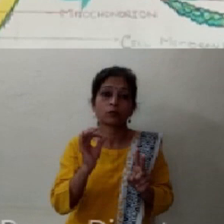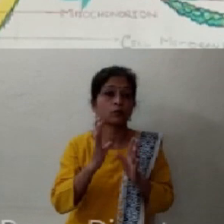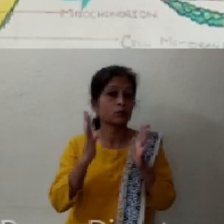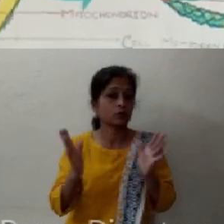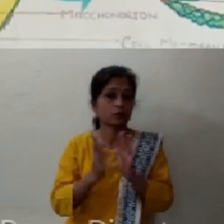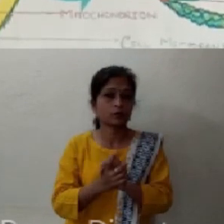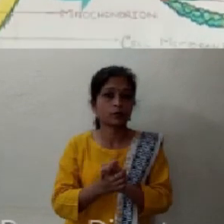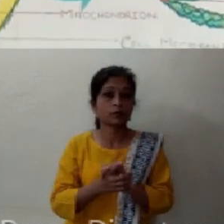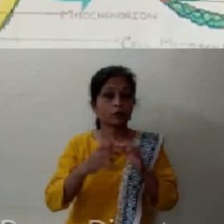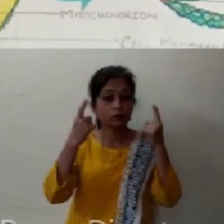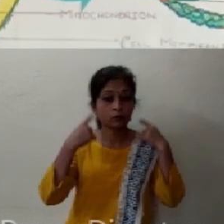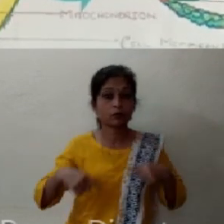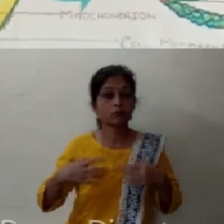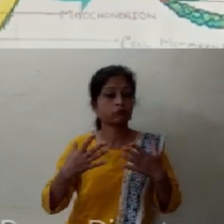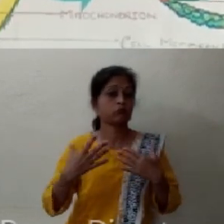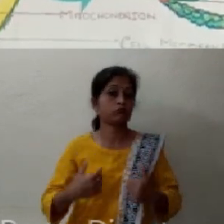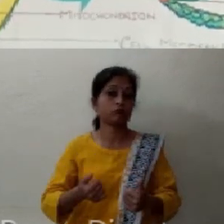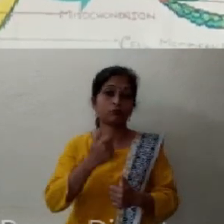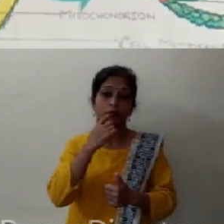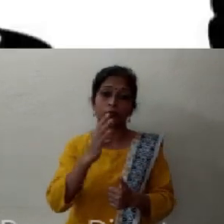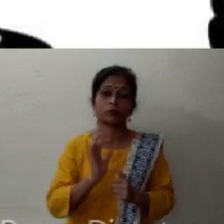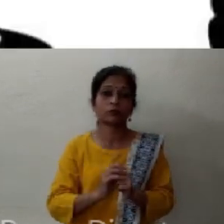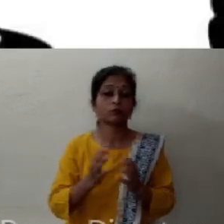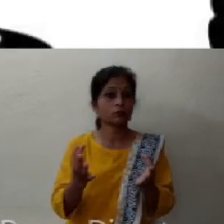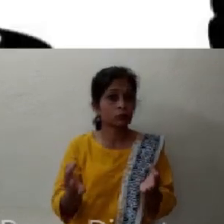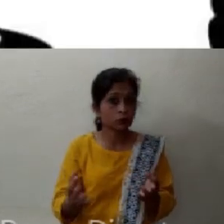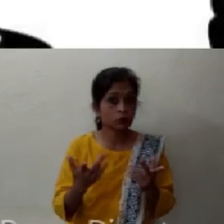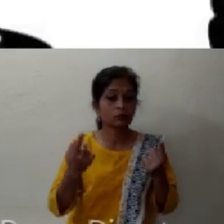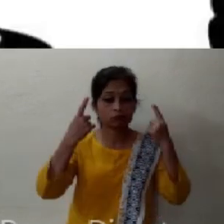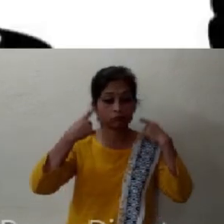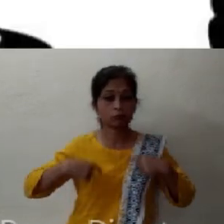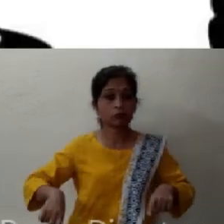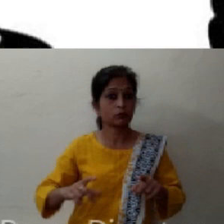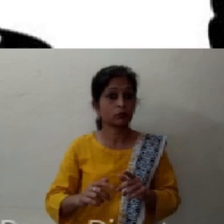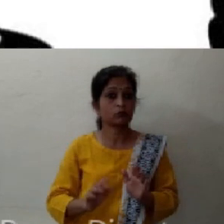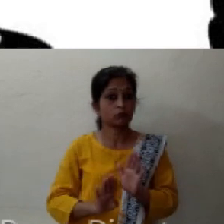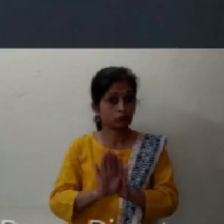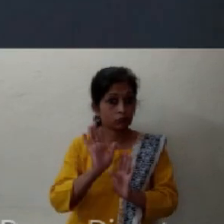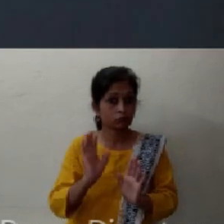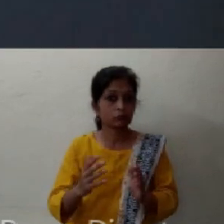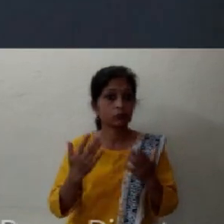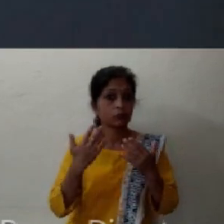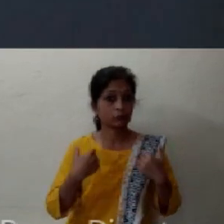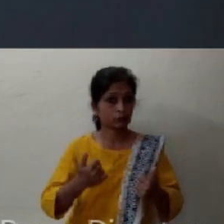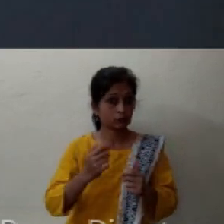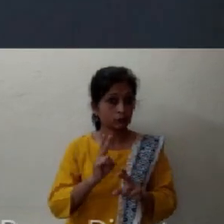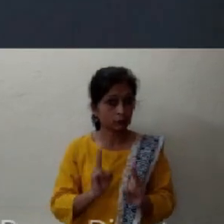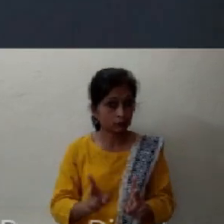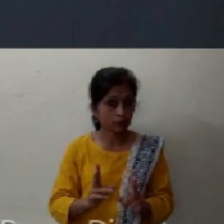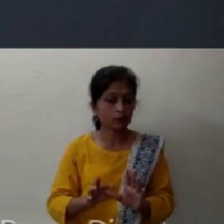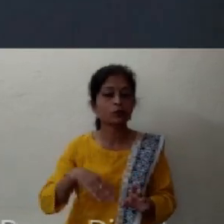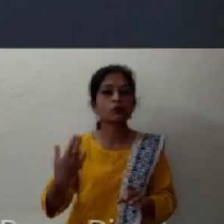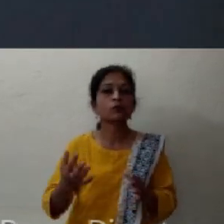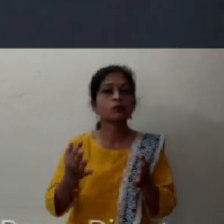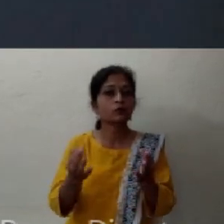वो बहुत जरूरी हैं शारीरिक स्वास्थ्य के लिए, इसलिए योग करें ताकि ये अन्नमय कोश सही हो, और प्राणायाम करें ताकि